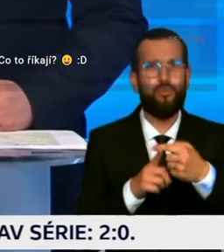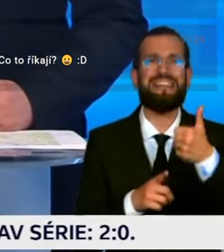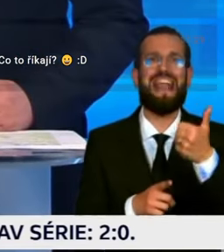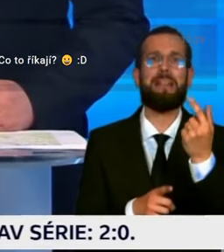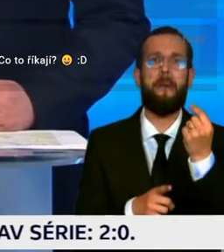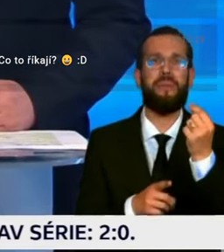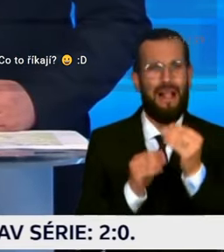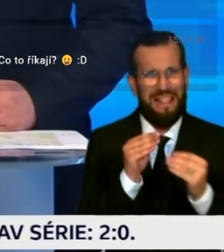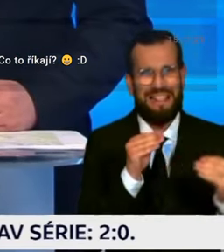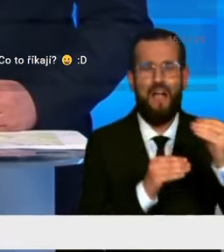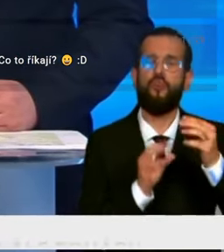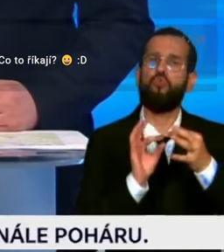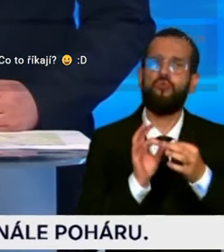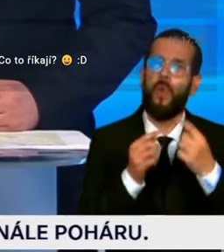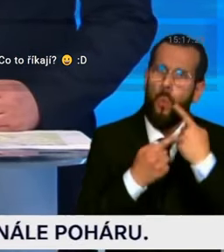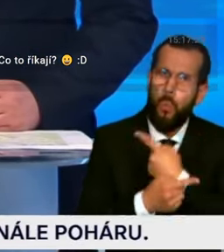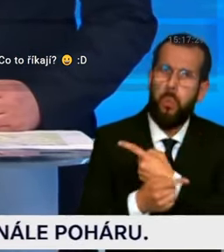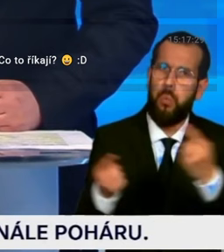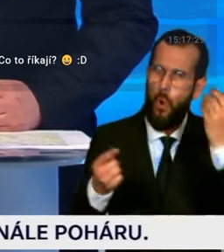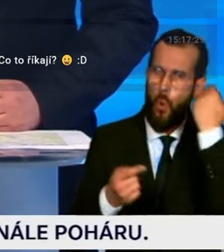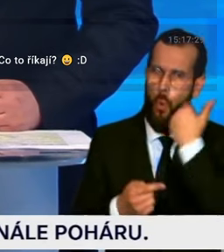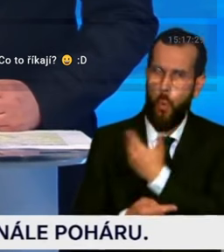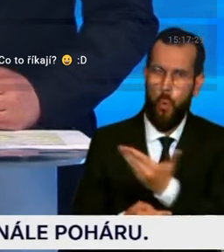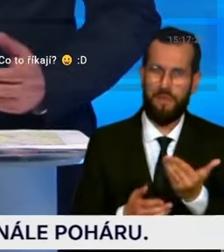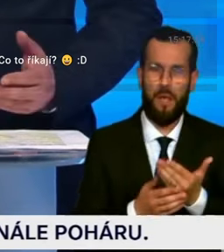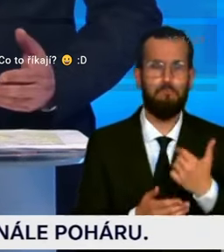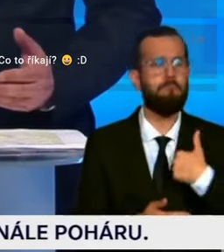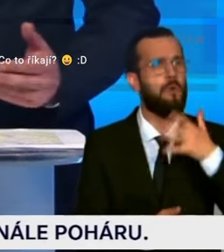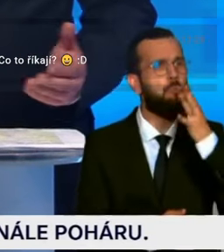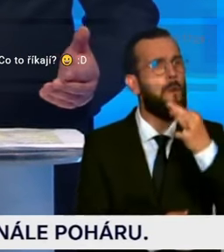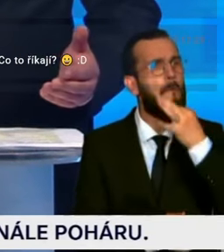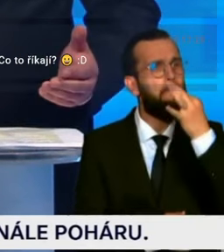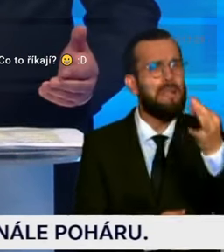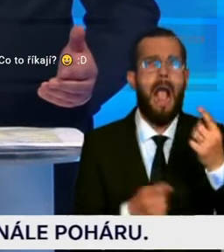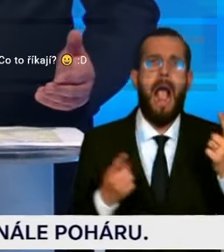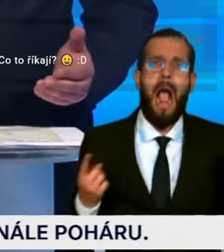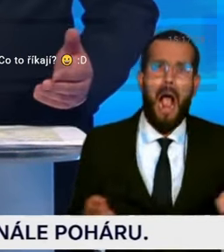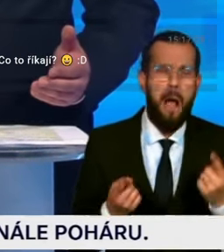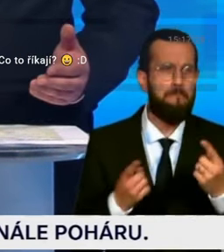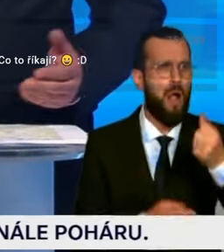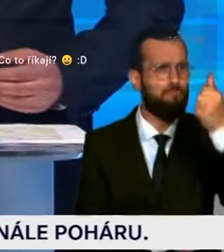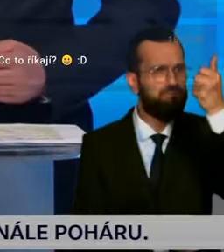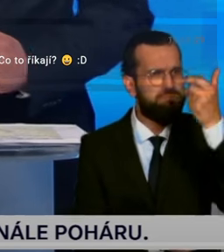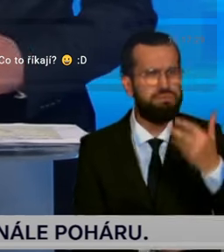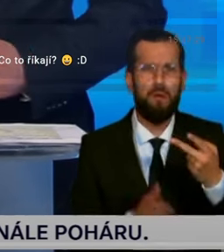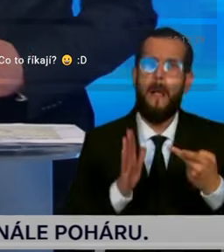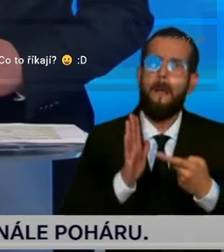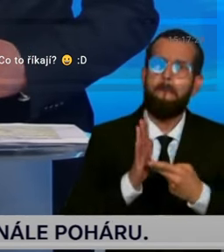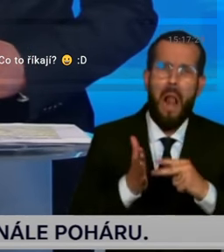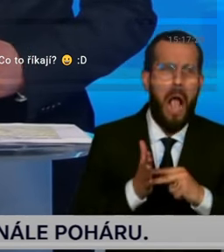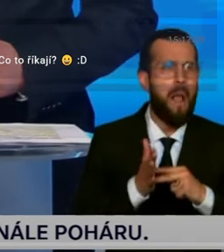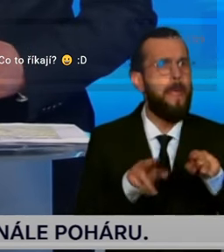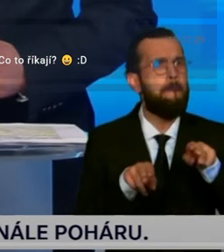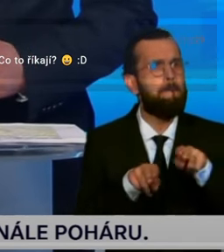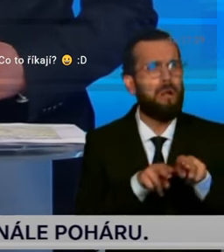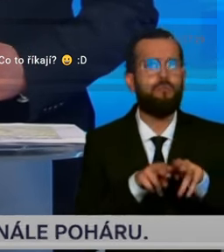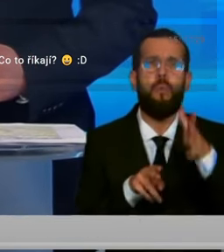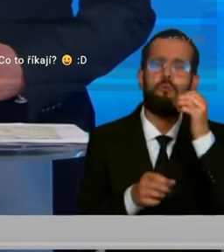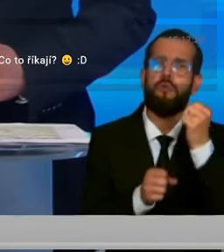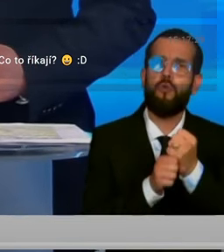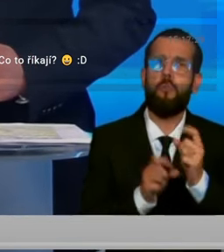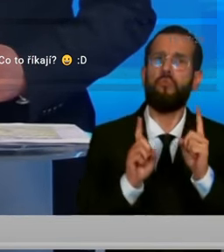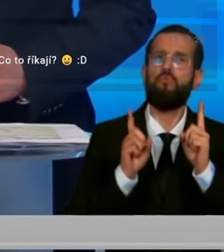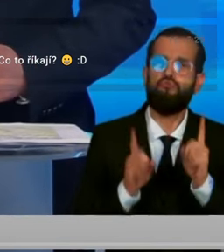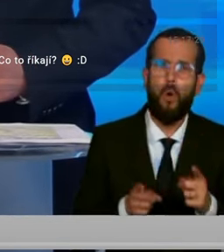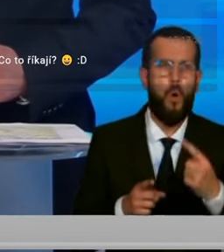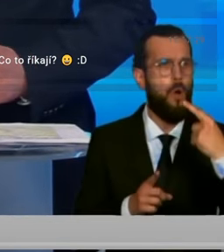minúty na prihovoria sa občanom budeme sa ich pýtať na kampaň priority na predstavy o uplatňovaní právomoci hlavy štátu